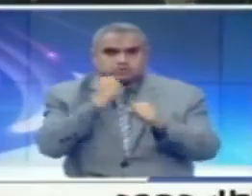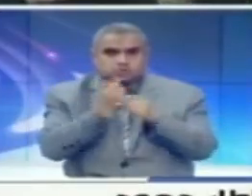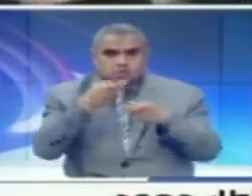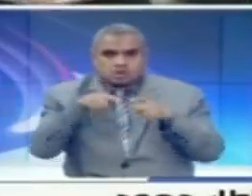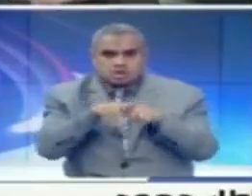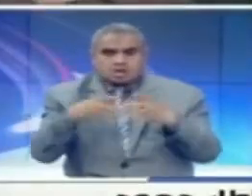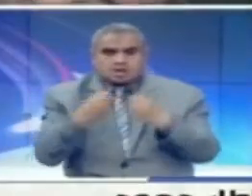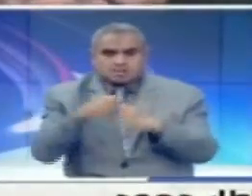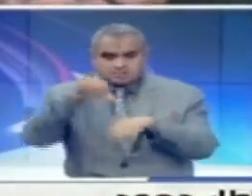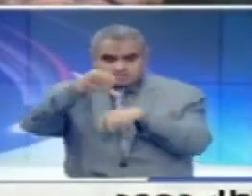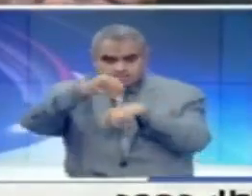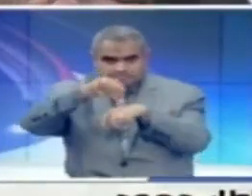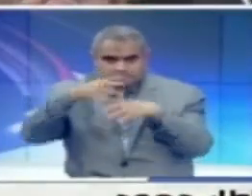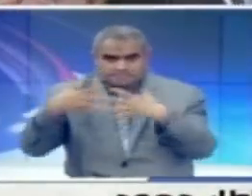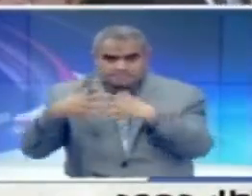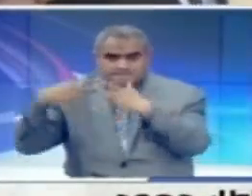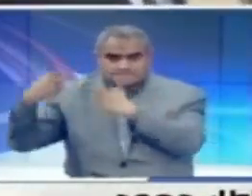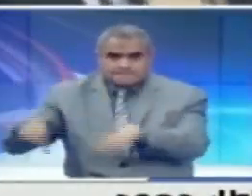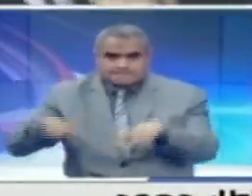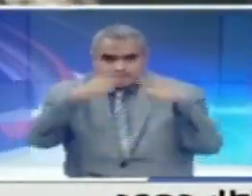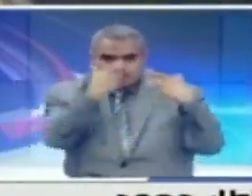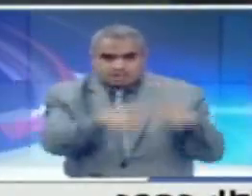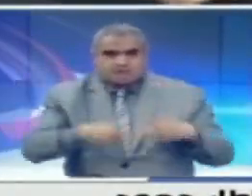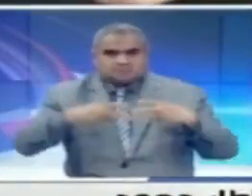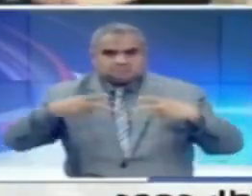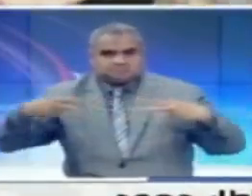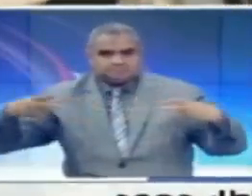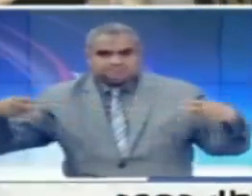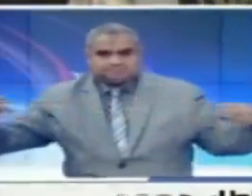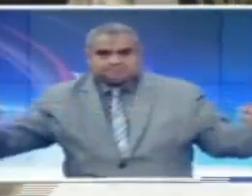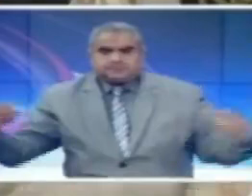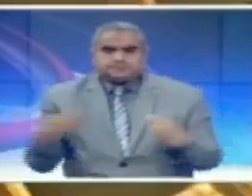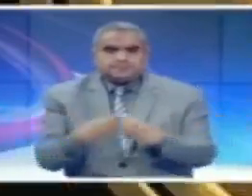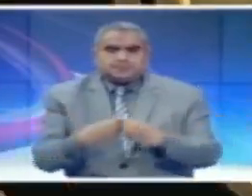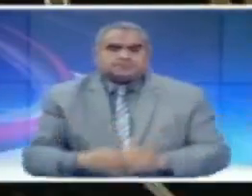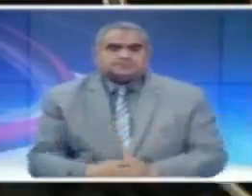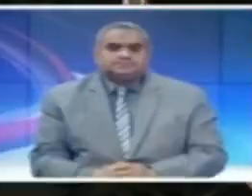الشراكة القائمة بين البلدين على كافة الأصعدة.